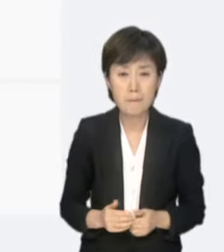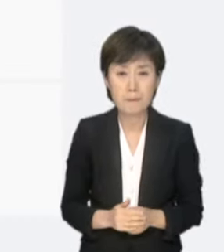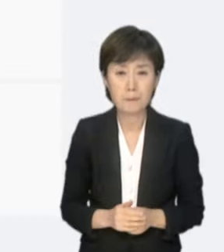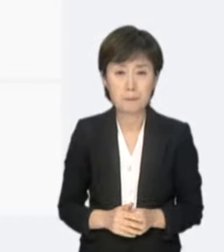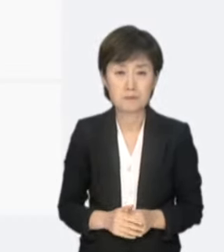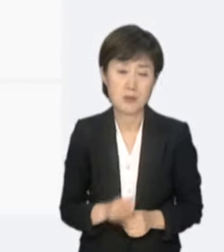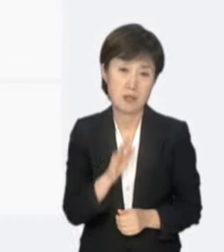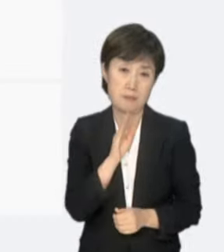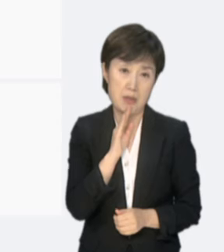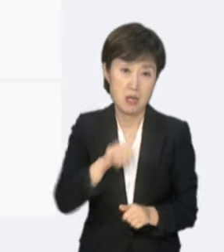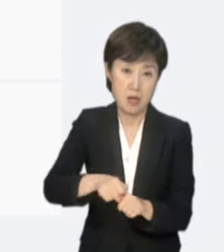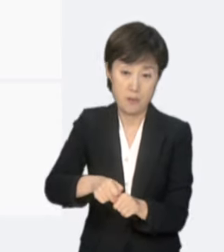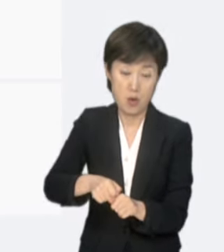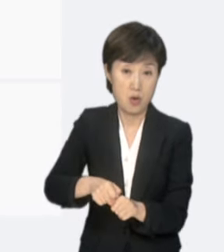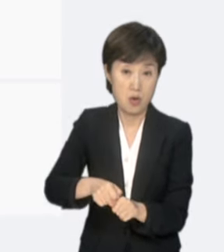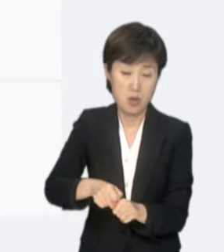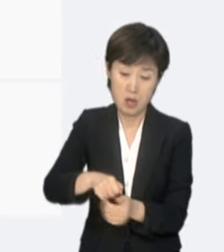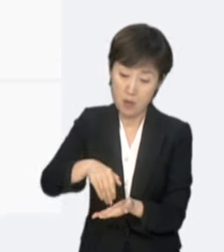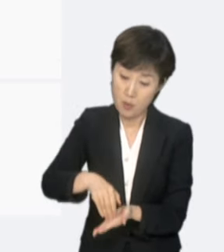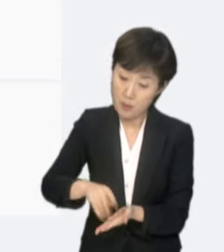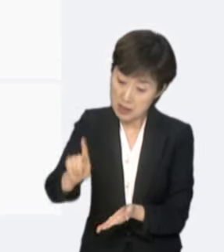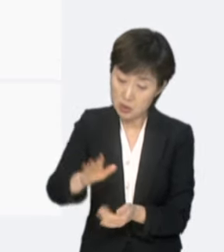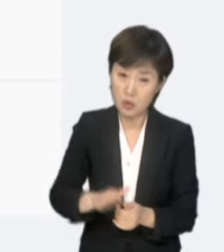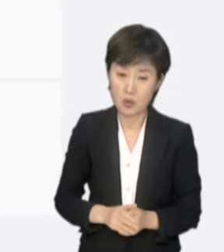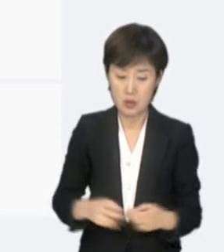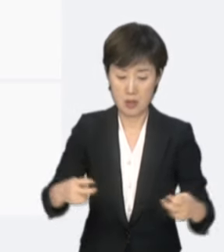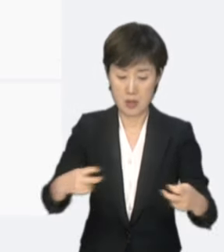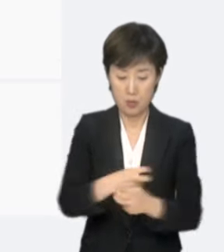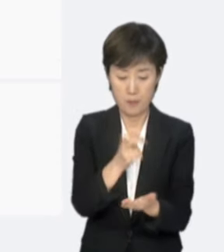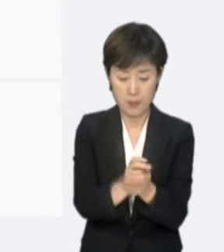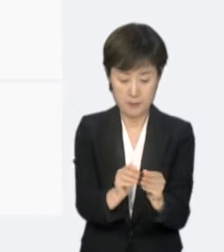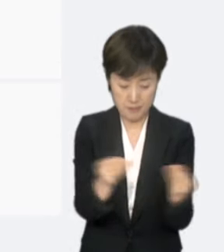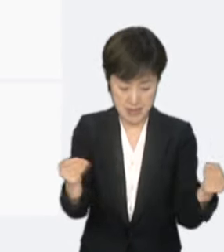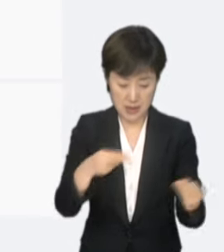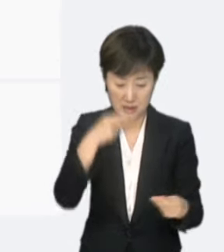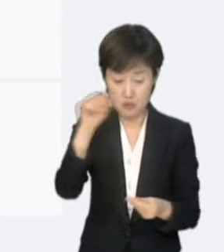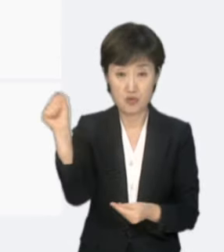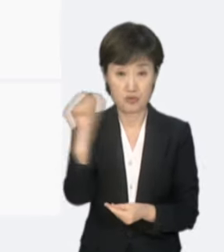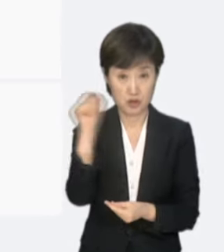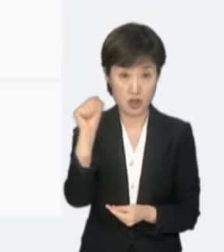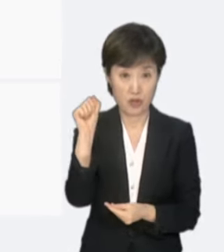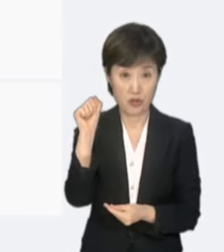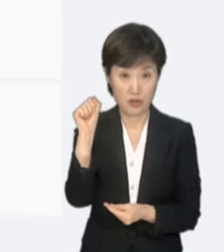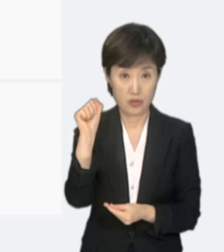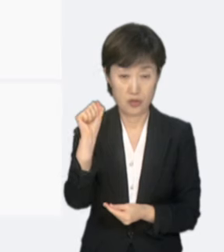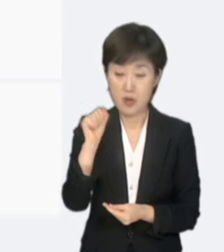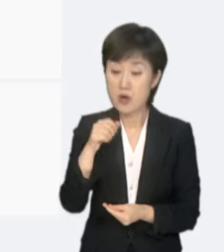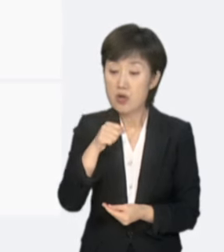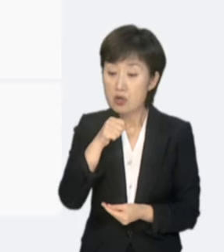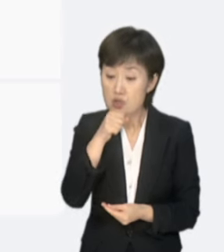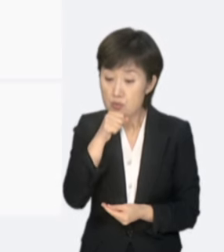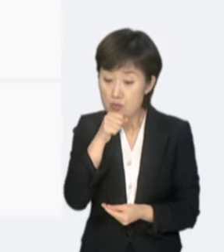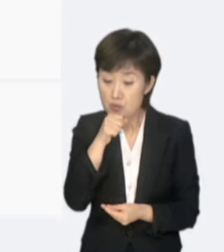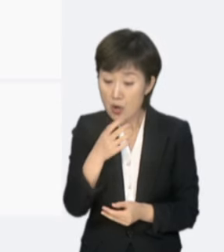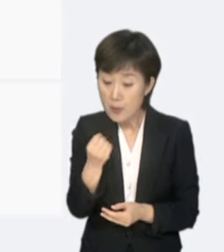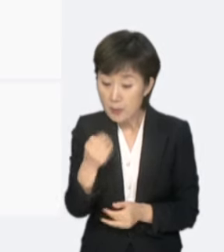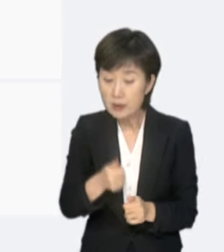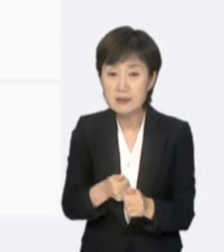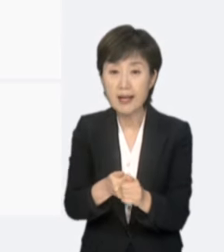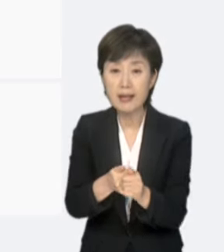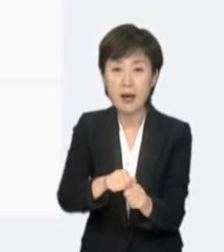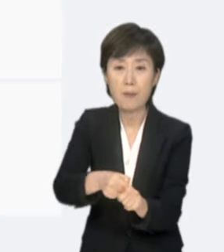아닙니까? 가중처벌이라는 표현보다는 우리가 도로교통법상 음주운전은 면허 그 혈중 알코올 농도에 따라서